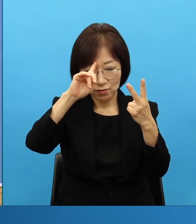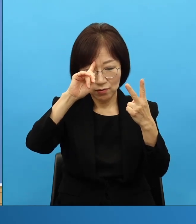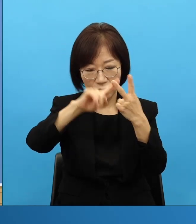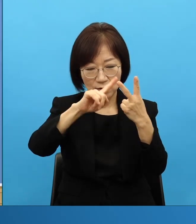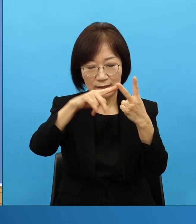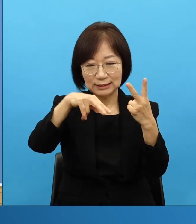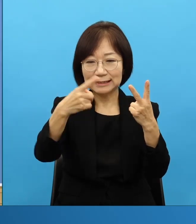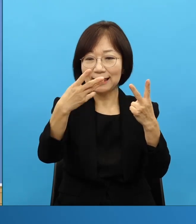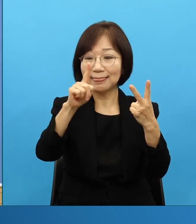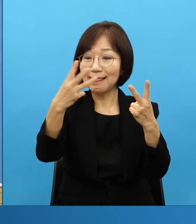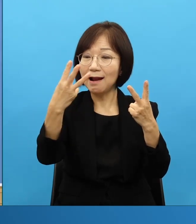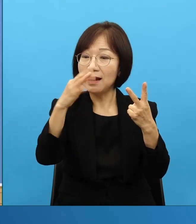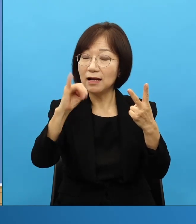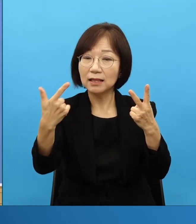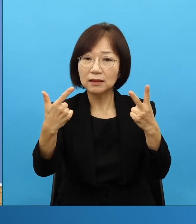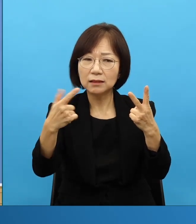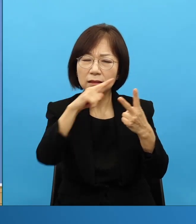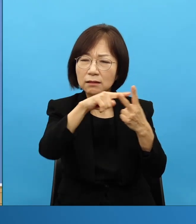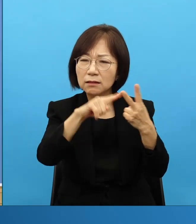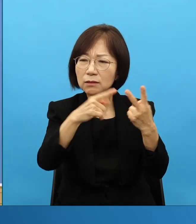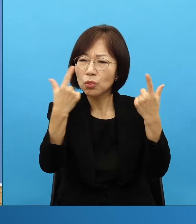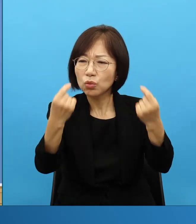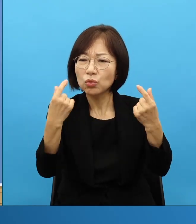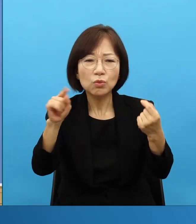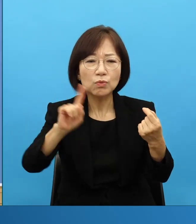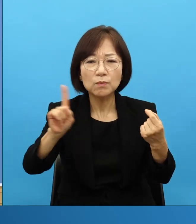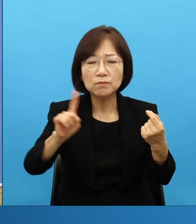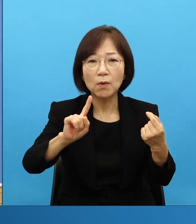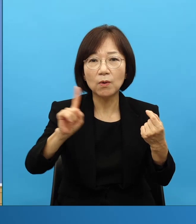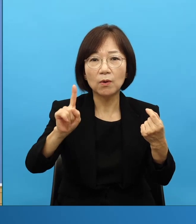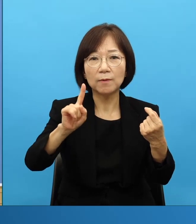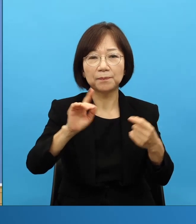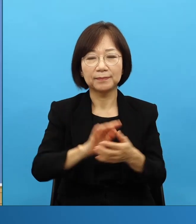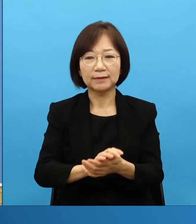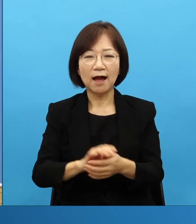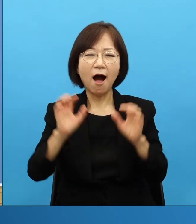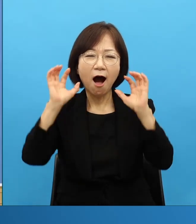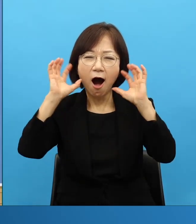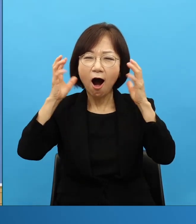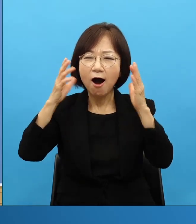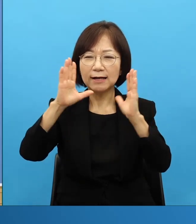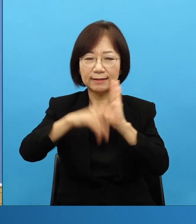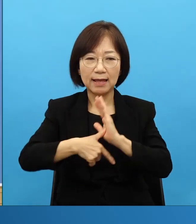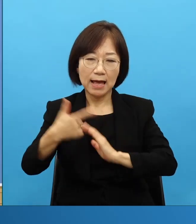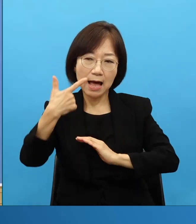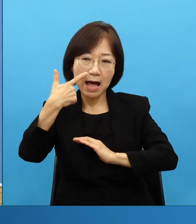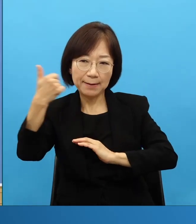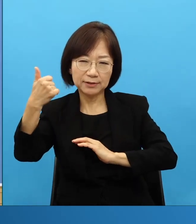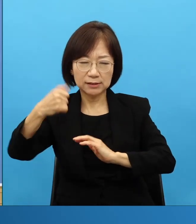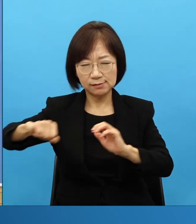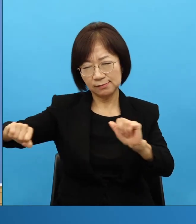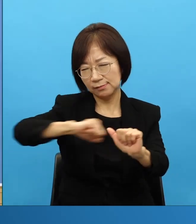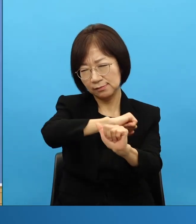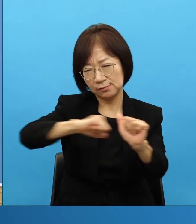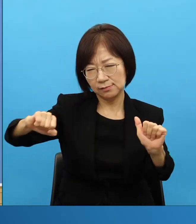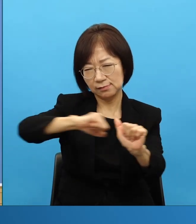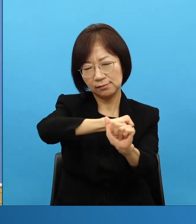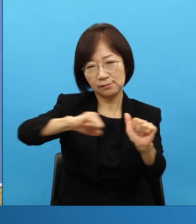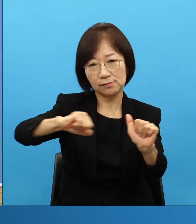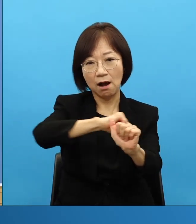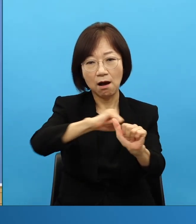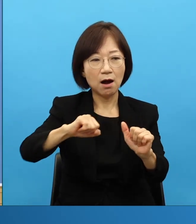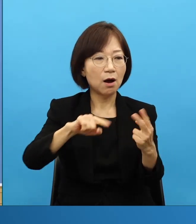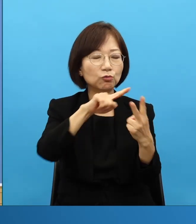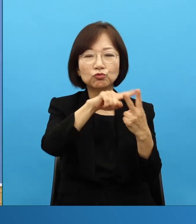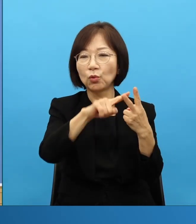II. 어릴 때 그렇게 아버지에게 폭력을 많이 당했대요. It was that they had so much domestic abuse from